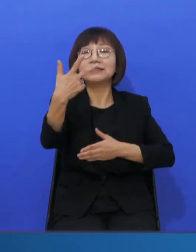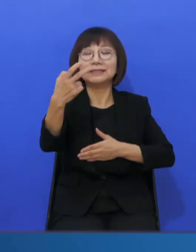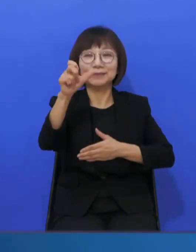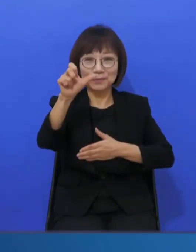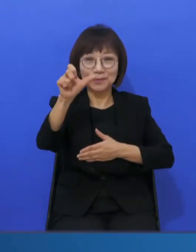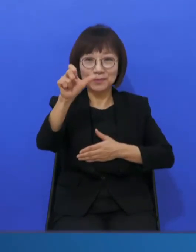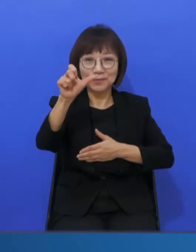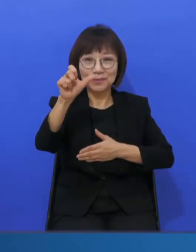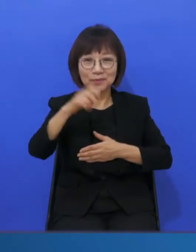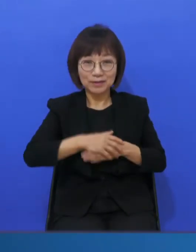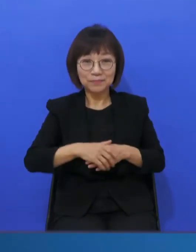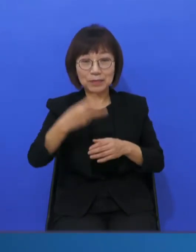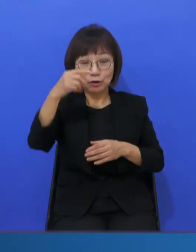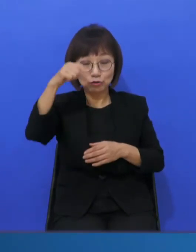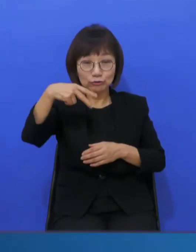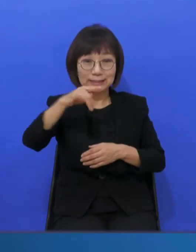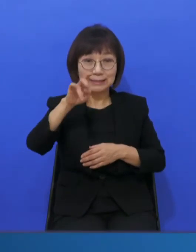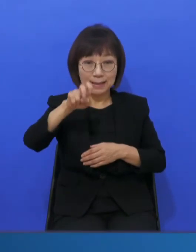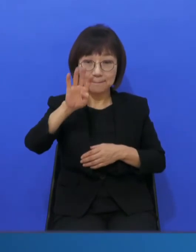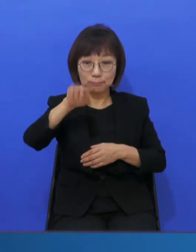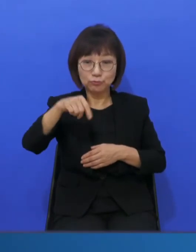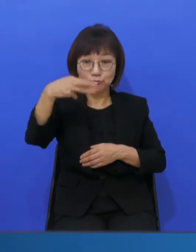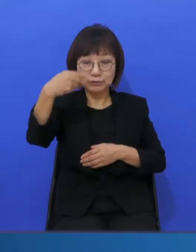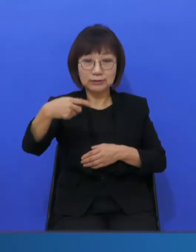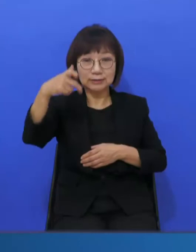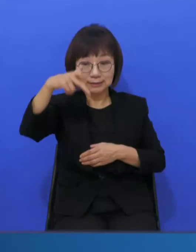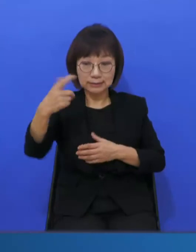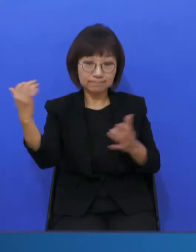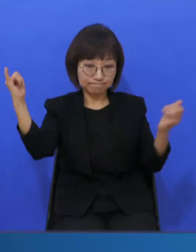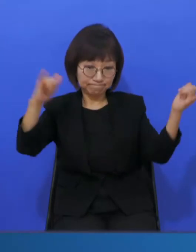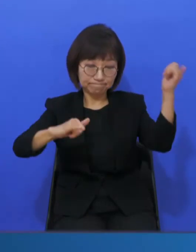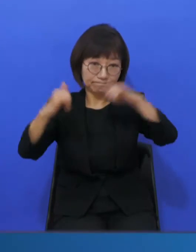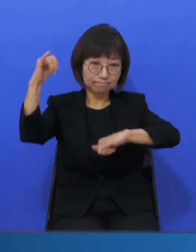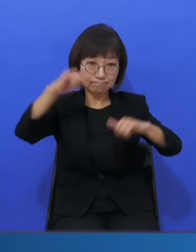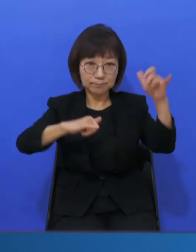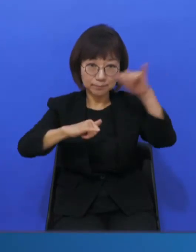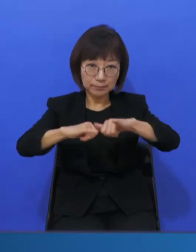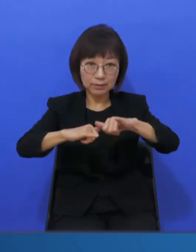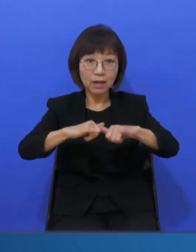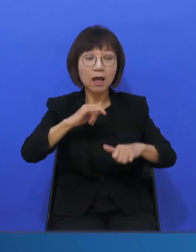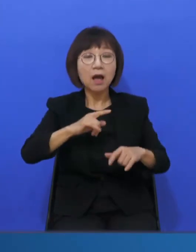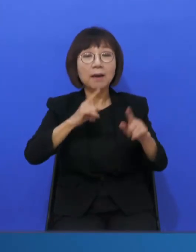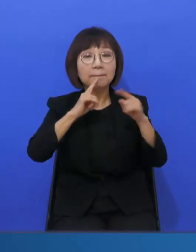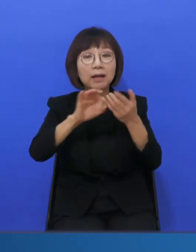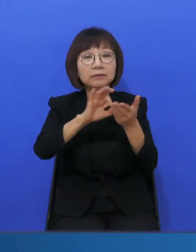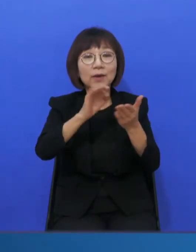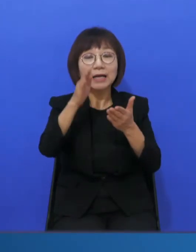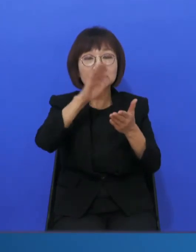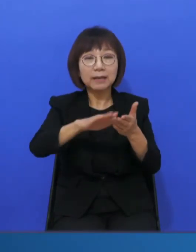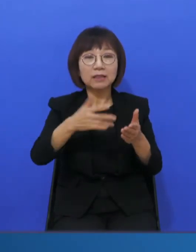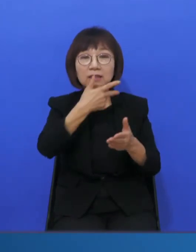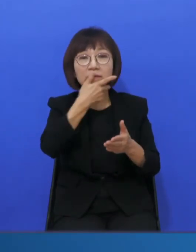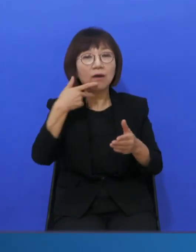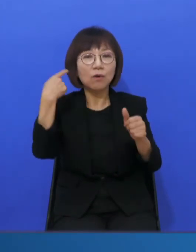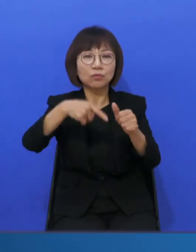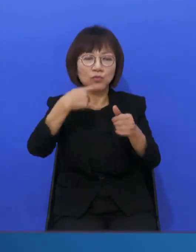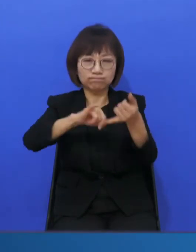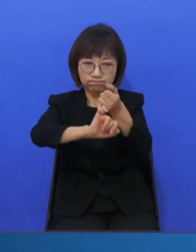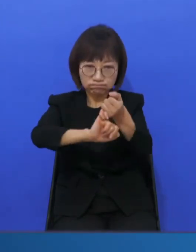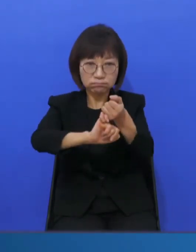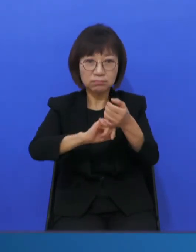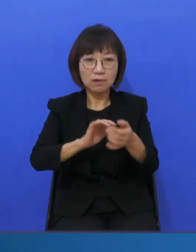다양한 나라에서 룩셈부르크를 방문하고 있습니다. 국어는 룩셈부르크어를 사용하지만 영어 교육이